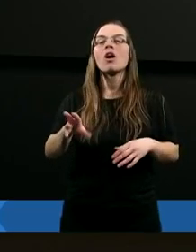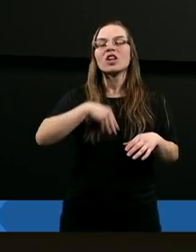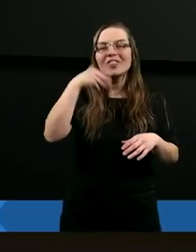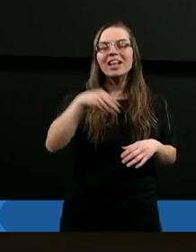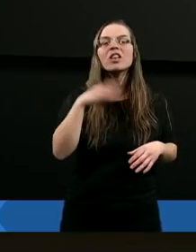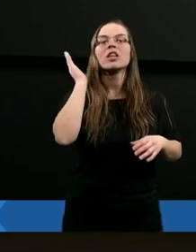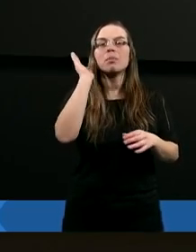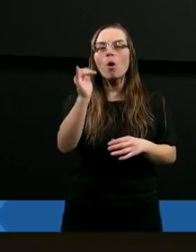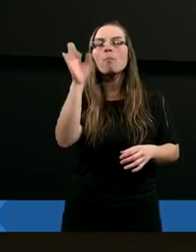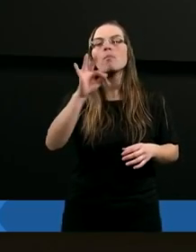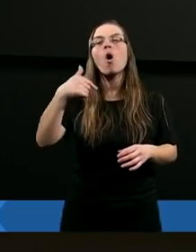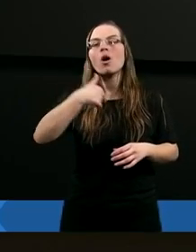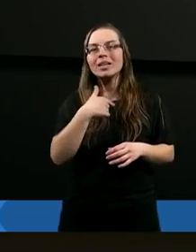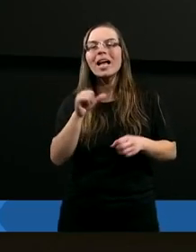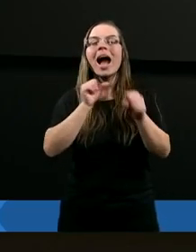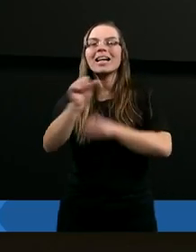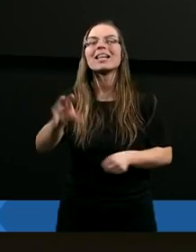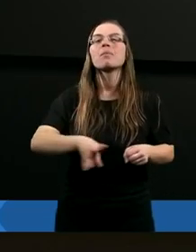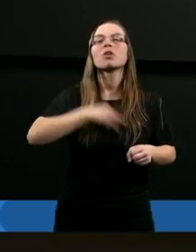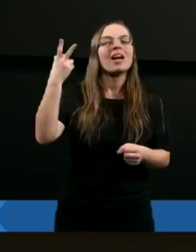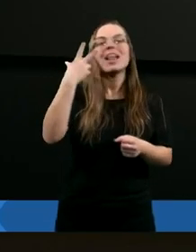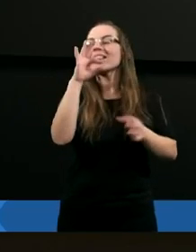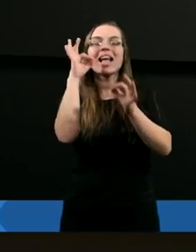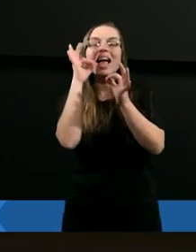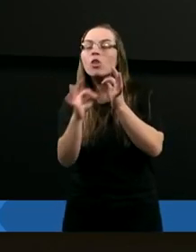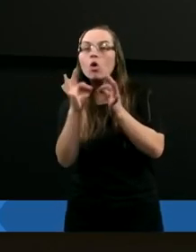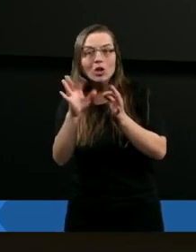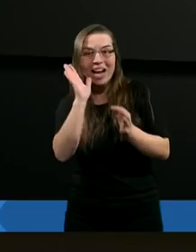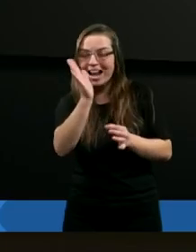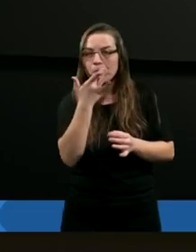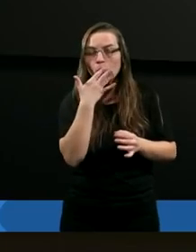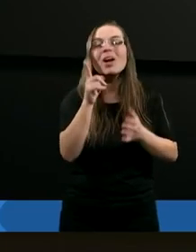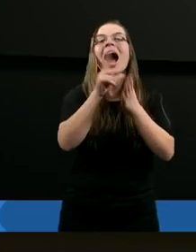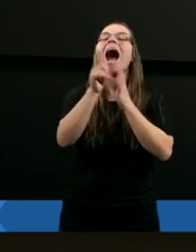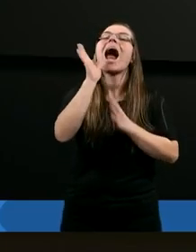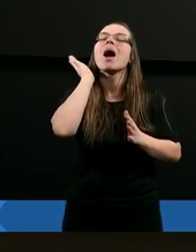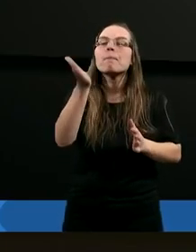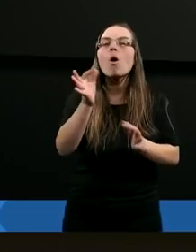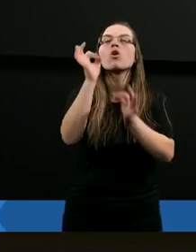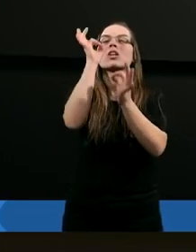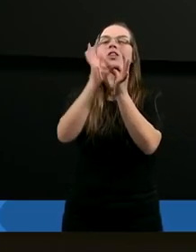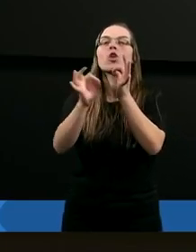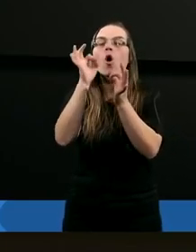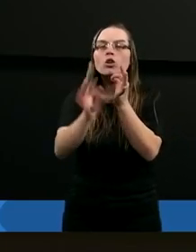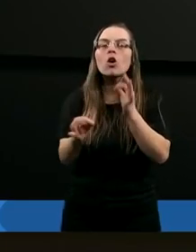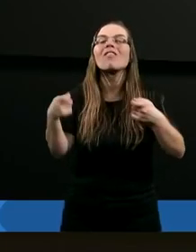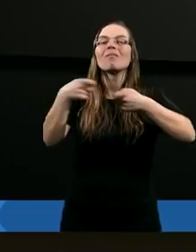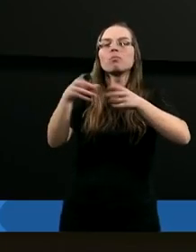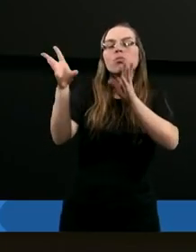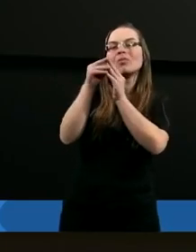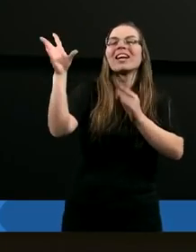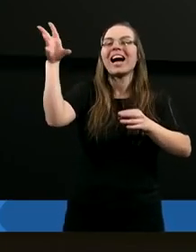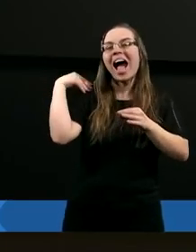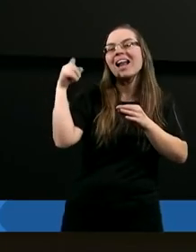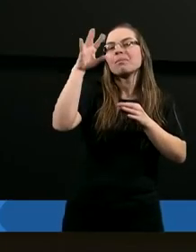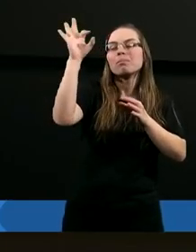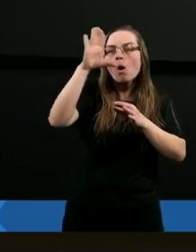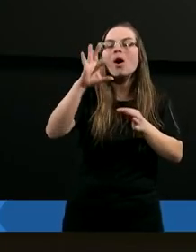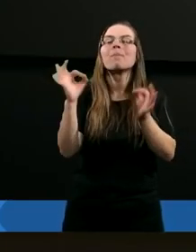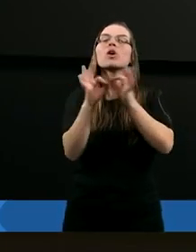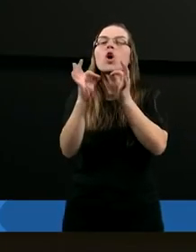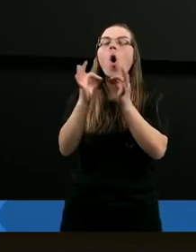Świętymi bądźcie, bo i ja jestem święty. Nie doskonali bądźcie, tylko doskonali w społeczności ze mną, w relacjach,